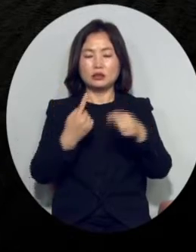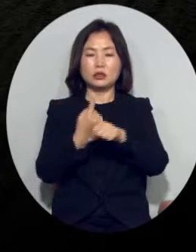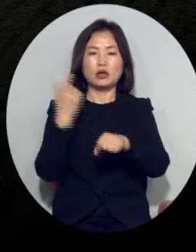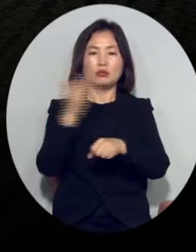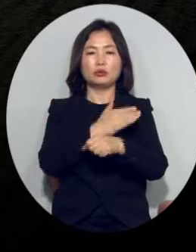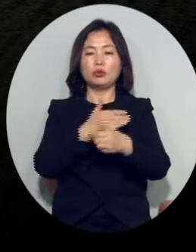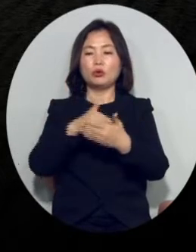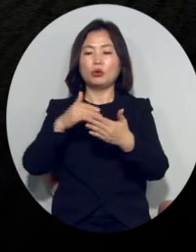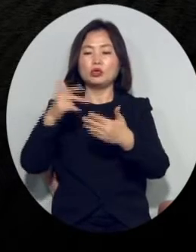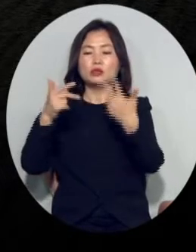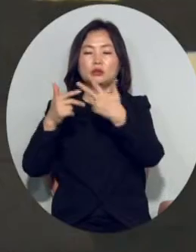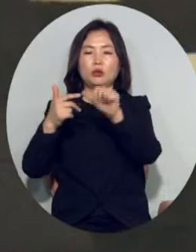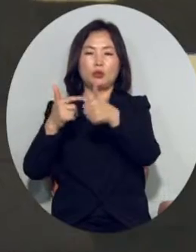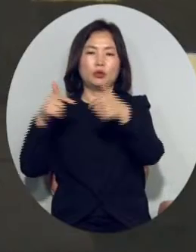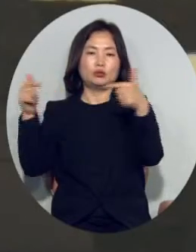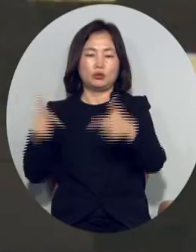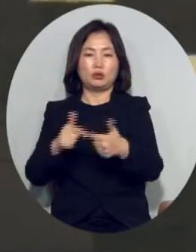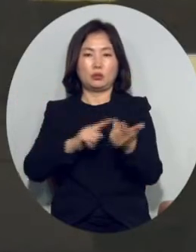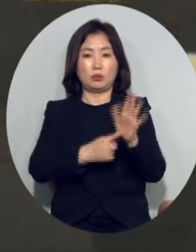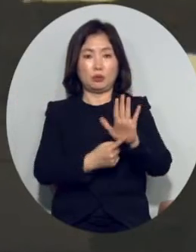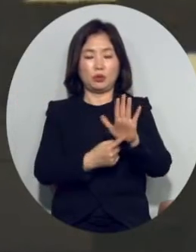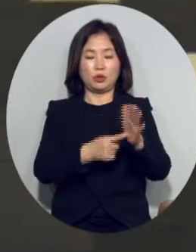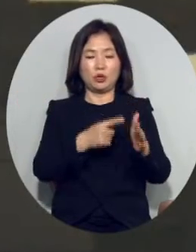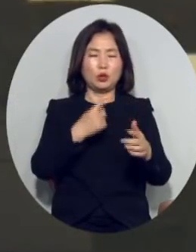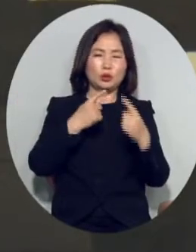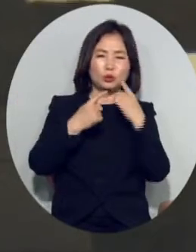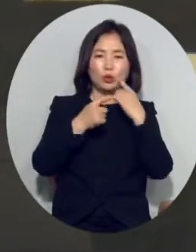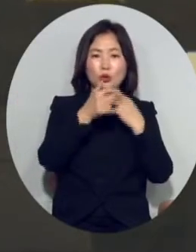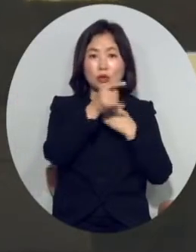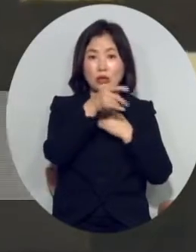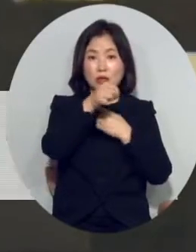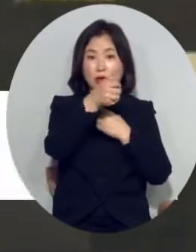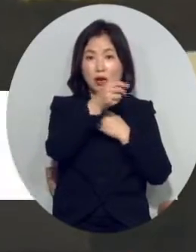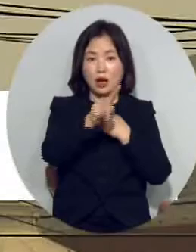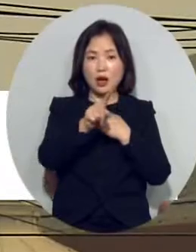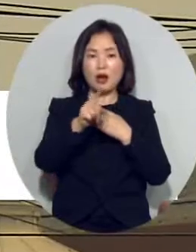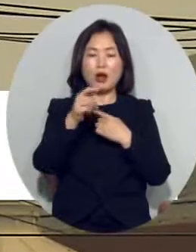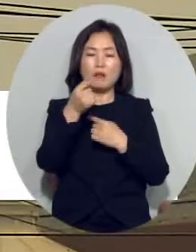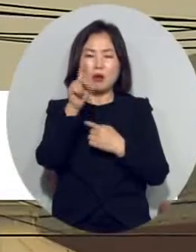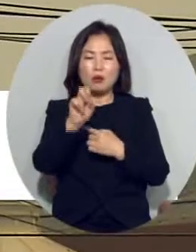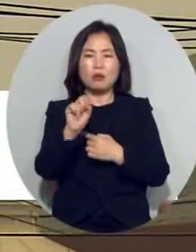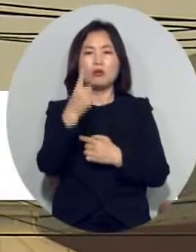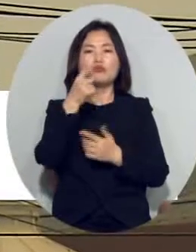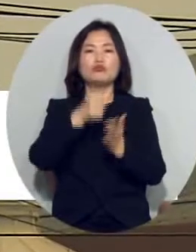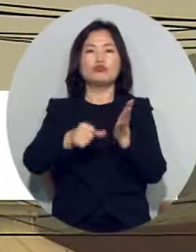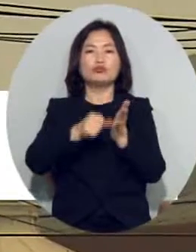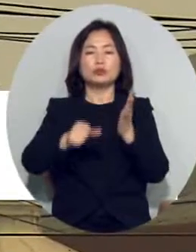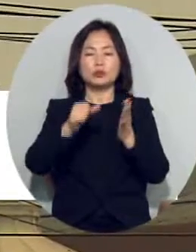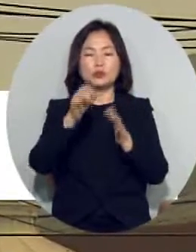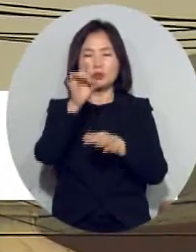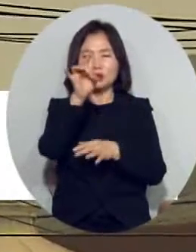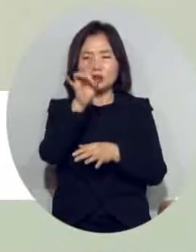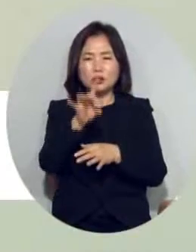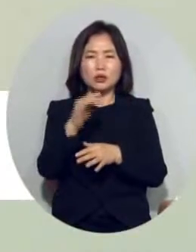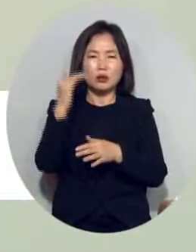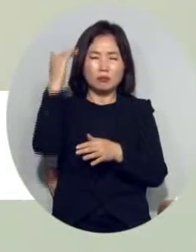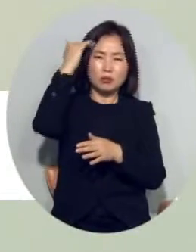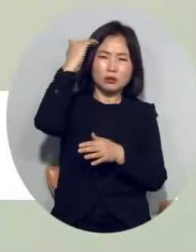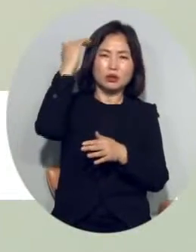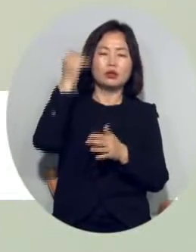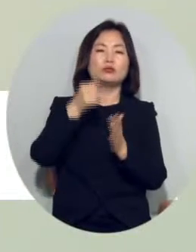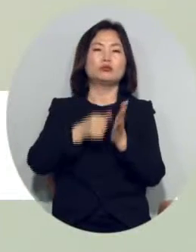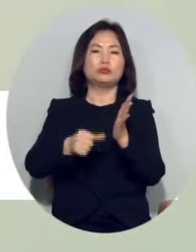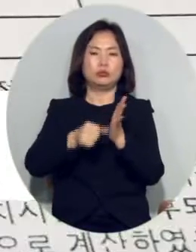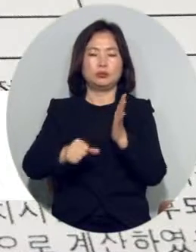으로 줄이겠다고 밝혔습니다 테트라 클로로 에틸렌 발암 물질 중 하나로 중추 신경에 영향을 끼치는 것으로 알려져